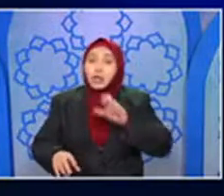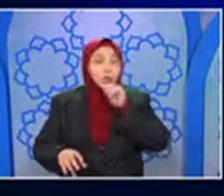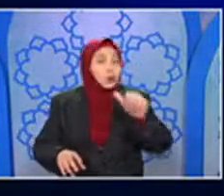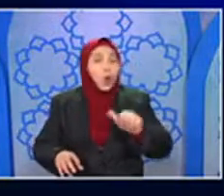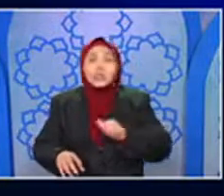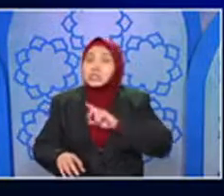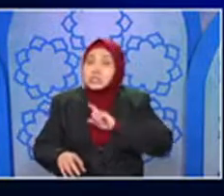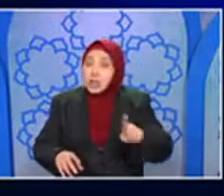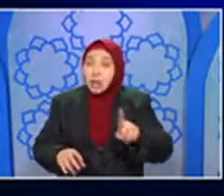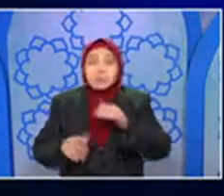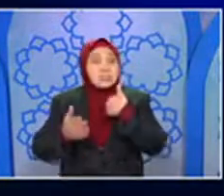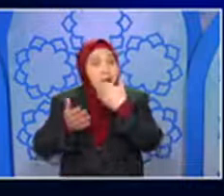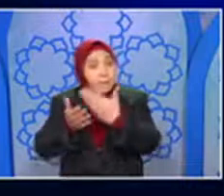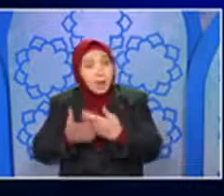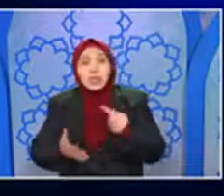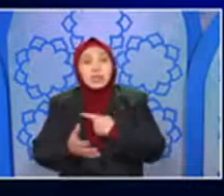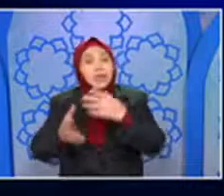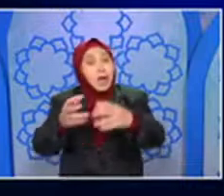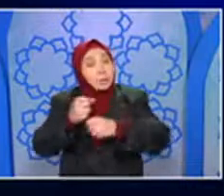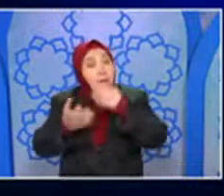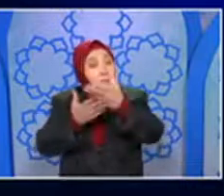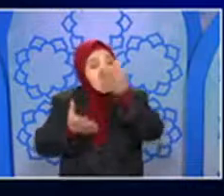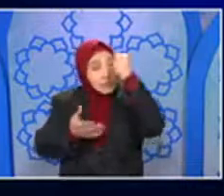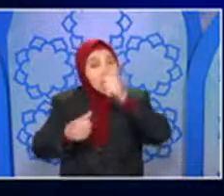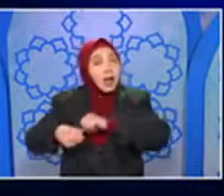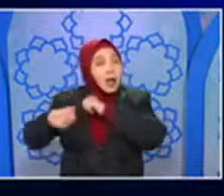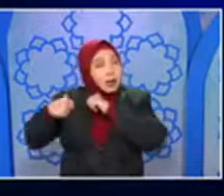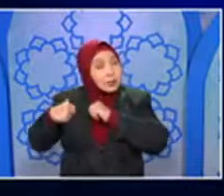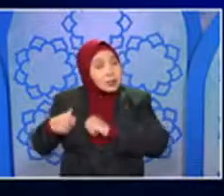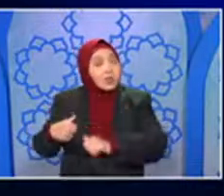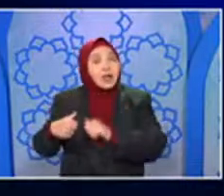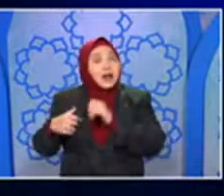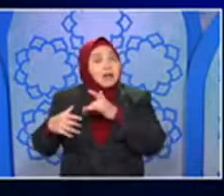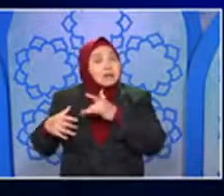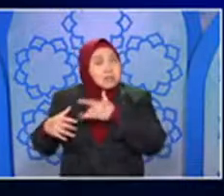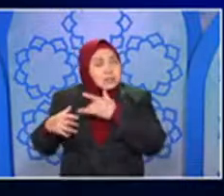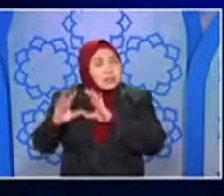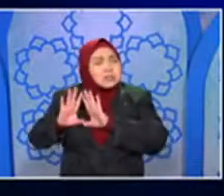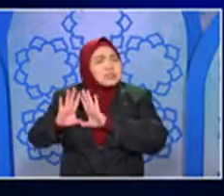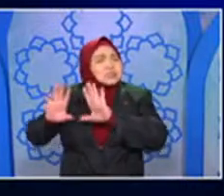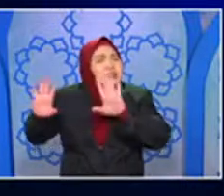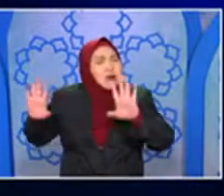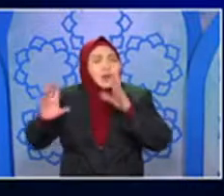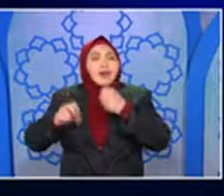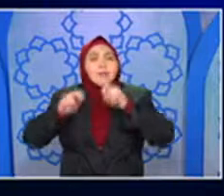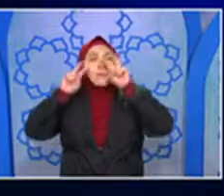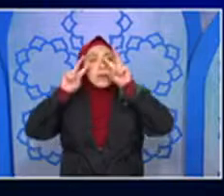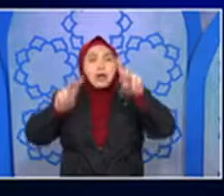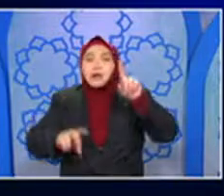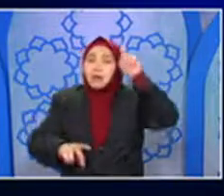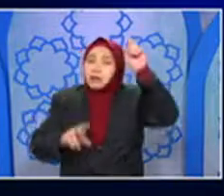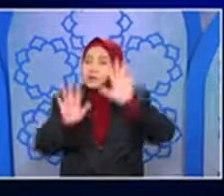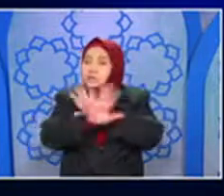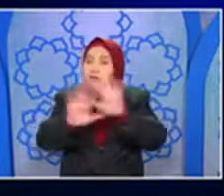Islam, sehinggakan kita ambil pelajaran. Hati yang cakna, hati yang cerah dapat melihat, ya Allah, jangan